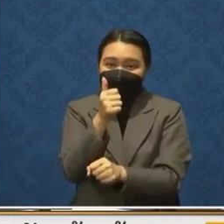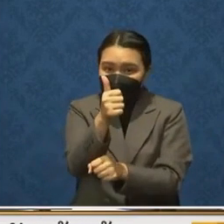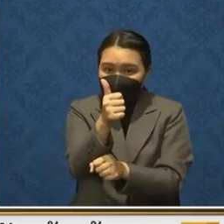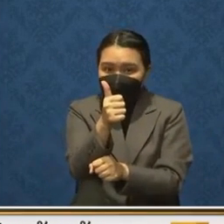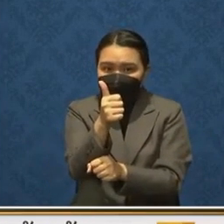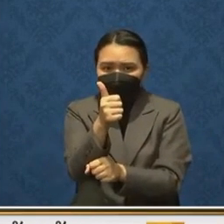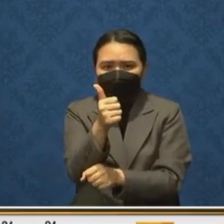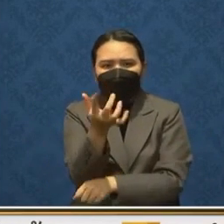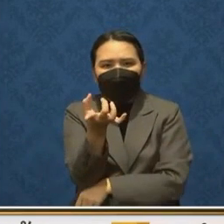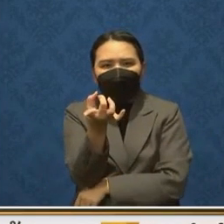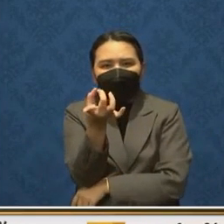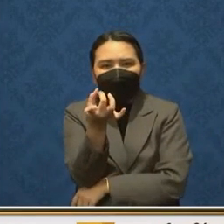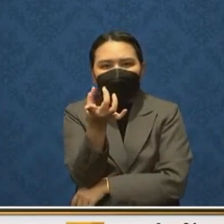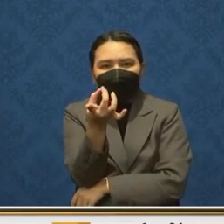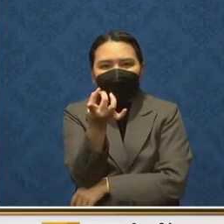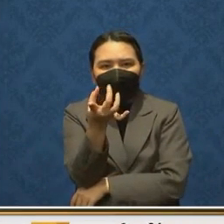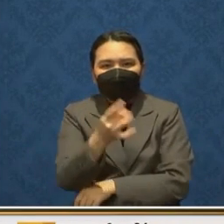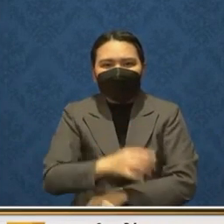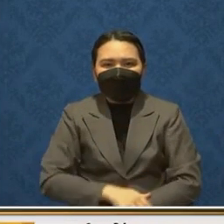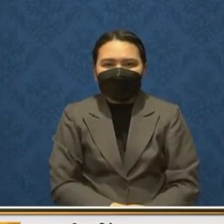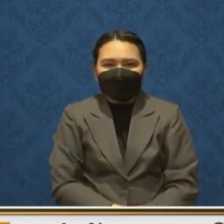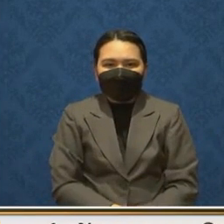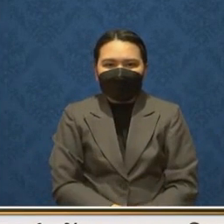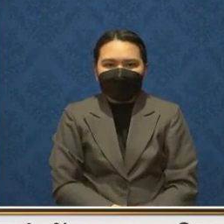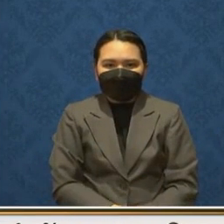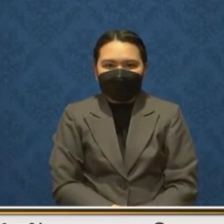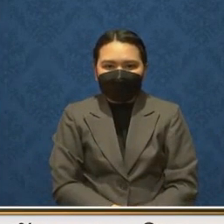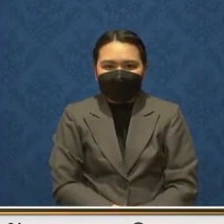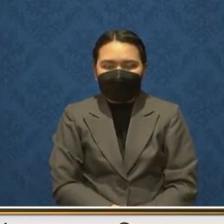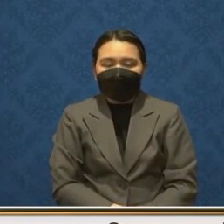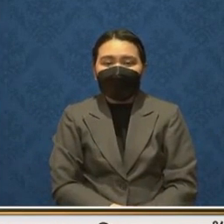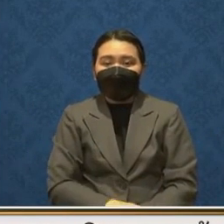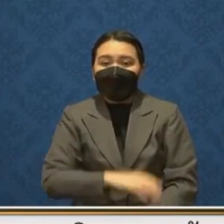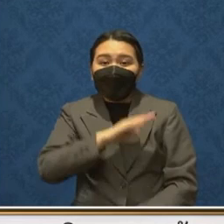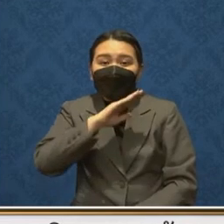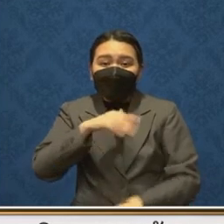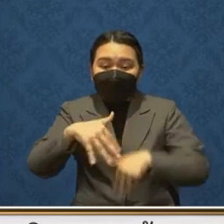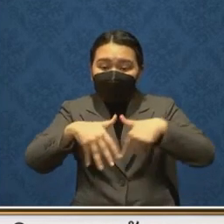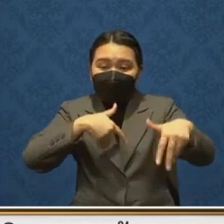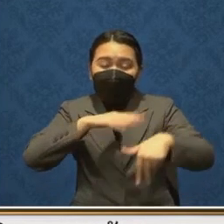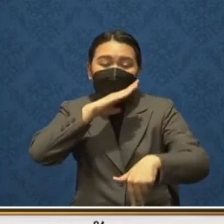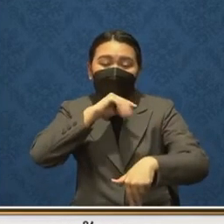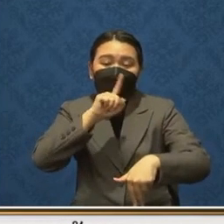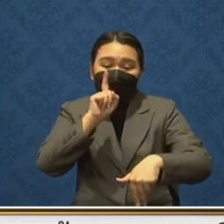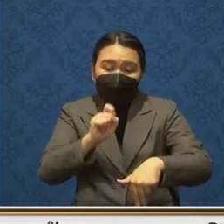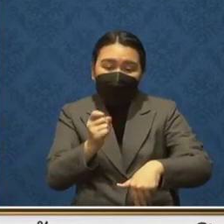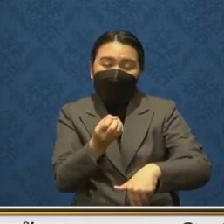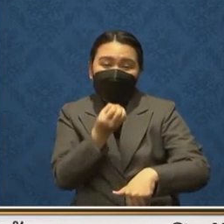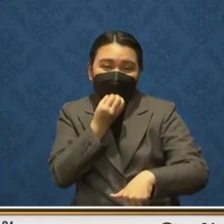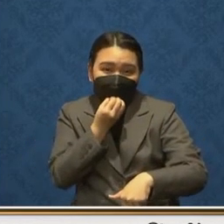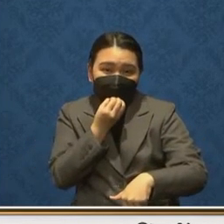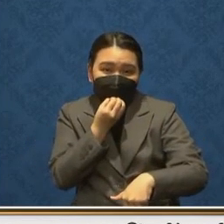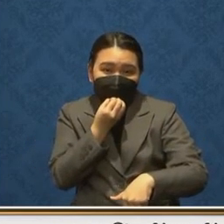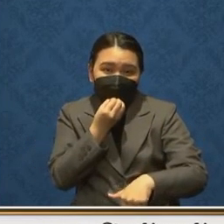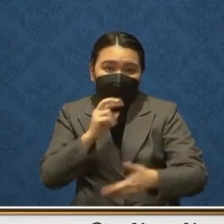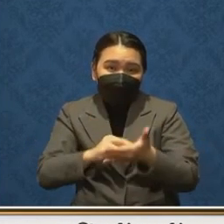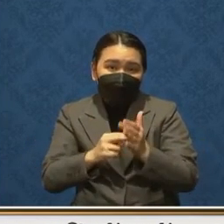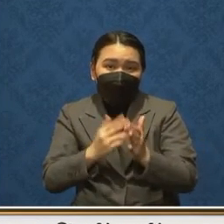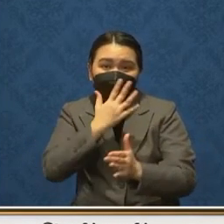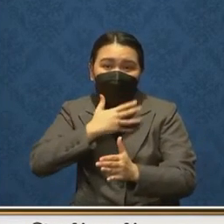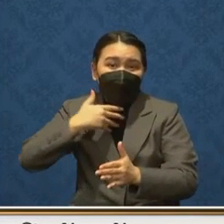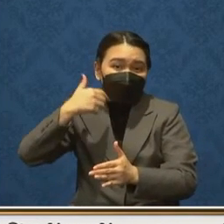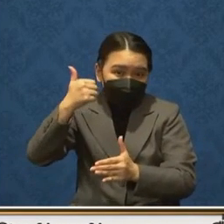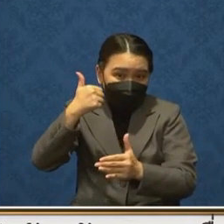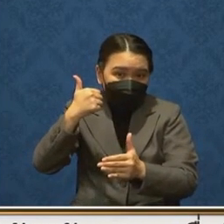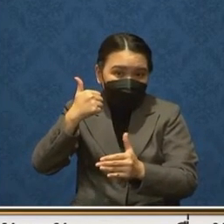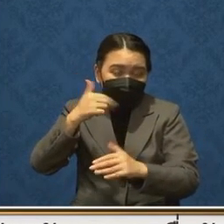้หรือทำให้ปัญชาติตองกินหมูตาย ได้รับความดีความชอบนะครัท่านอื่นนะ